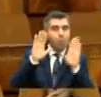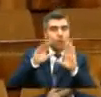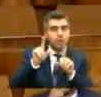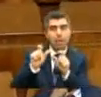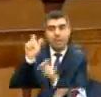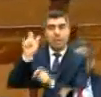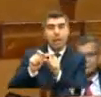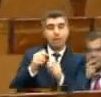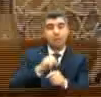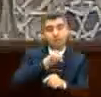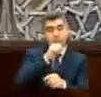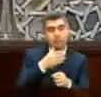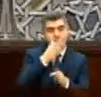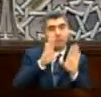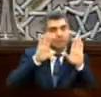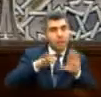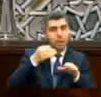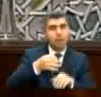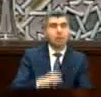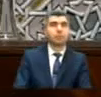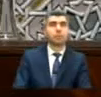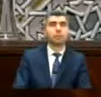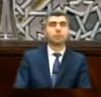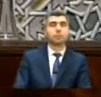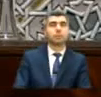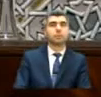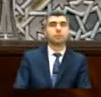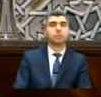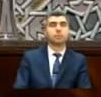وشكرا سيد الوزير. تفضلوا سيد الوزير.